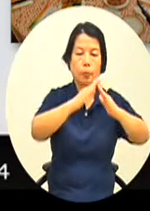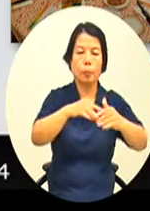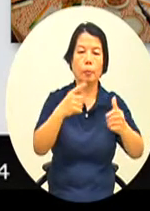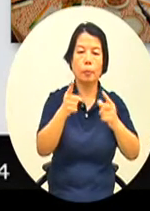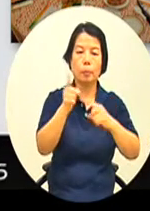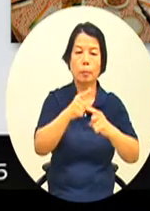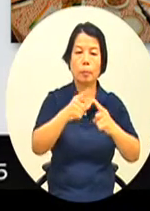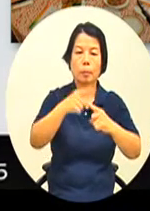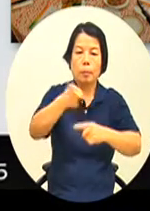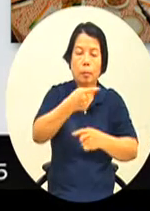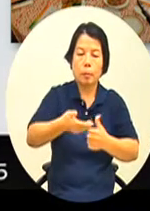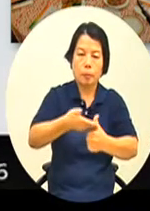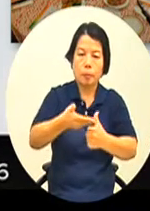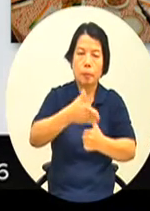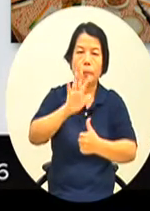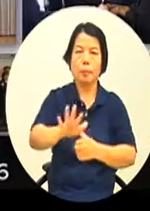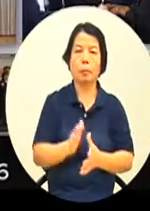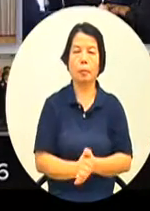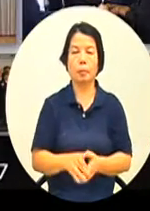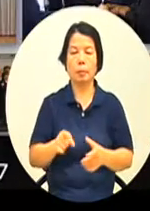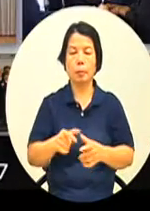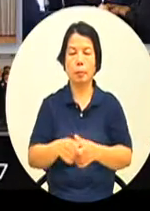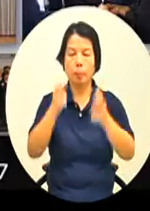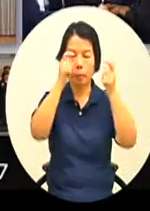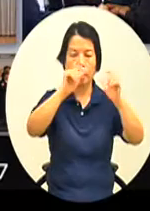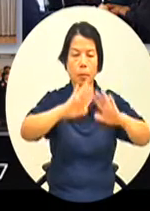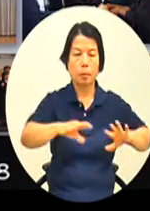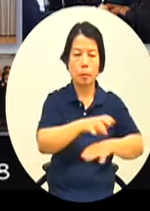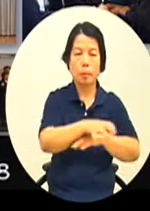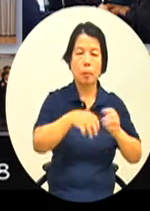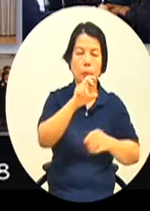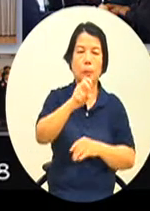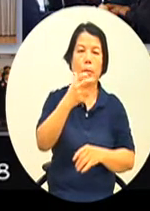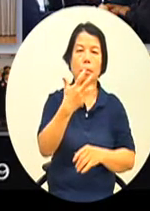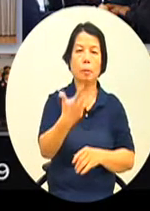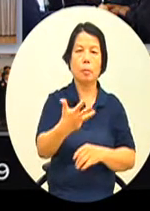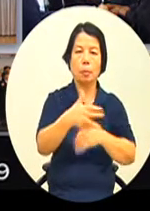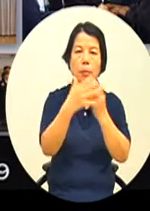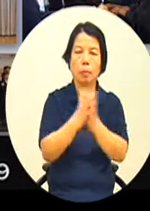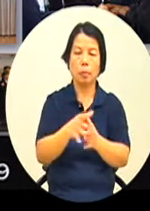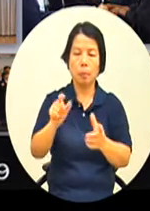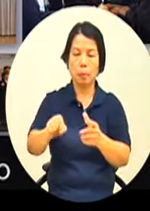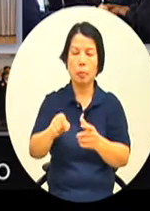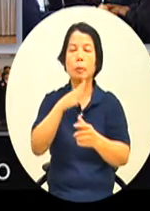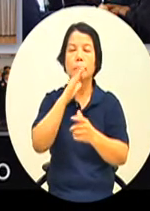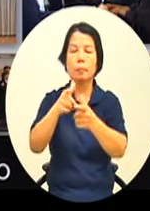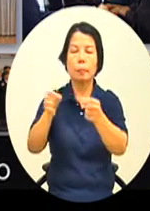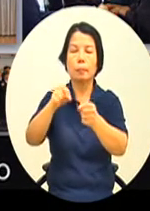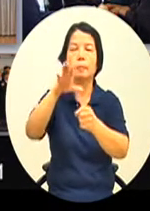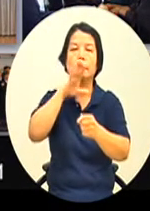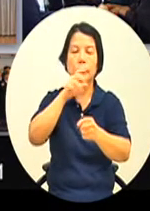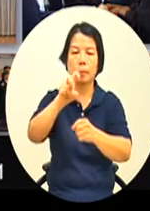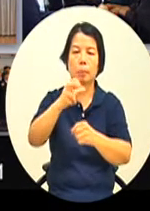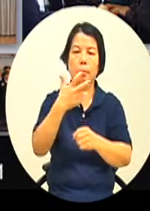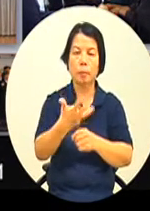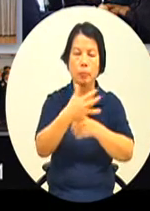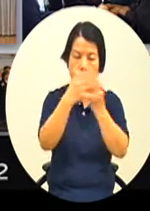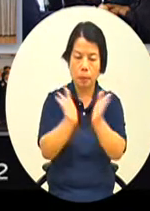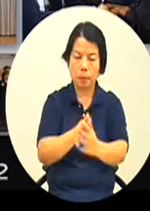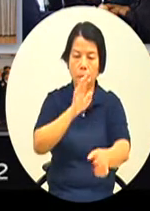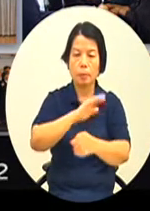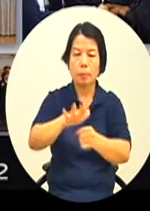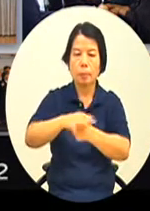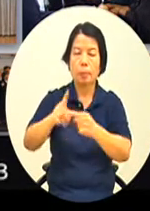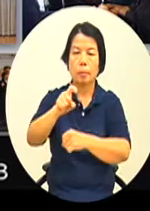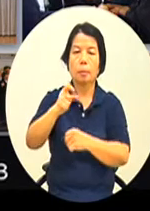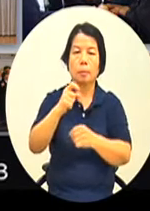哦。那釜山高雄目前有28姐妹市哦，那釜山是高雄的第二个姐妹市，今年满50周年哦。那上周也